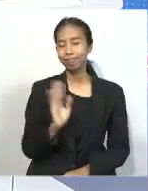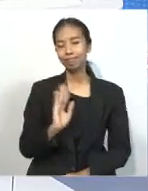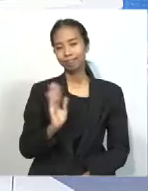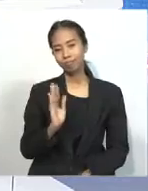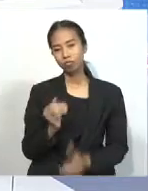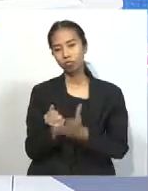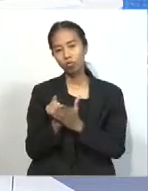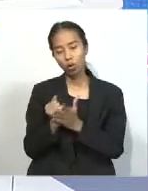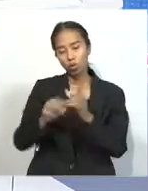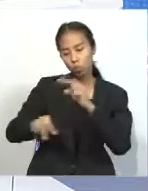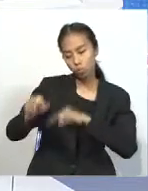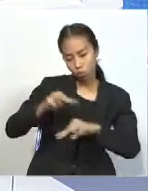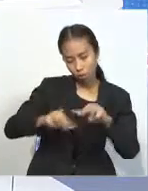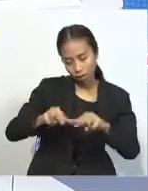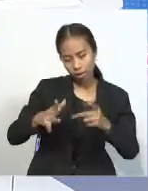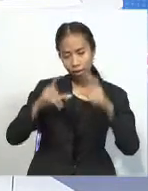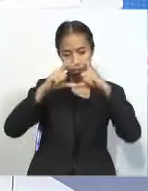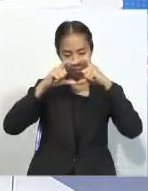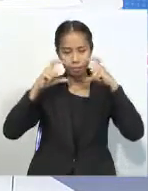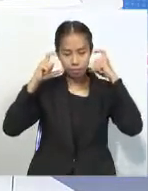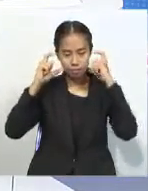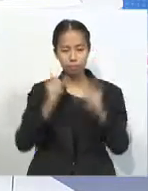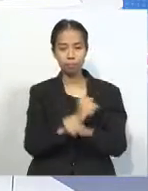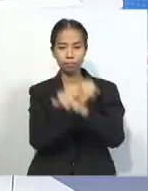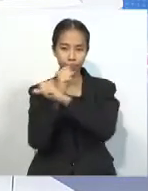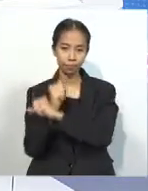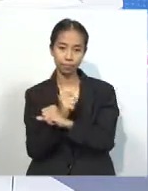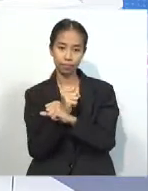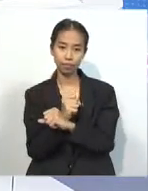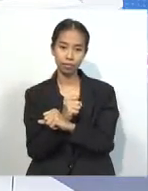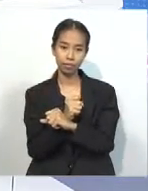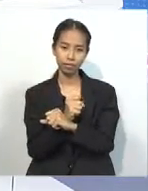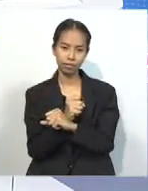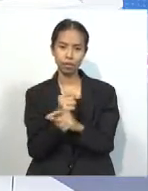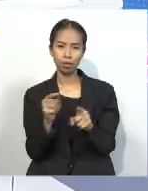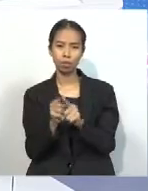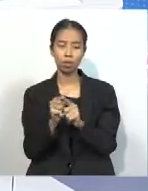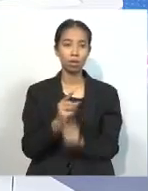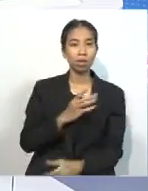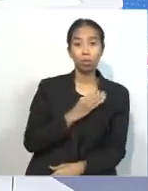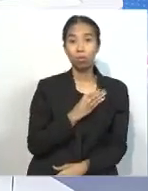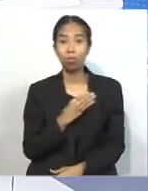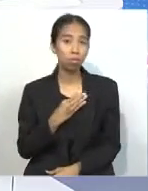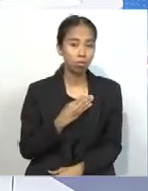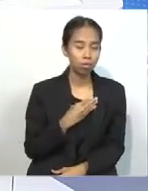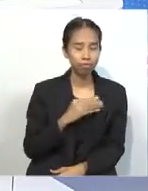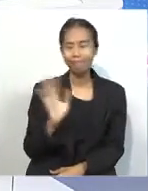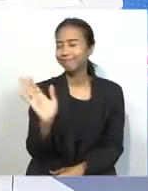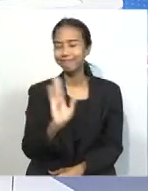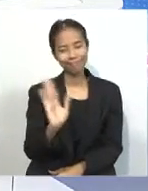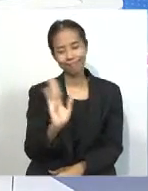แลพอสมควรใส่หน้ากากเป็นการป้องกันแล้วก็ไม่ต้องทำให้กลายเป็นเหมือนกับโอ้โหทุกคนก็ต้องกลัวไปห